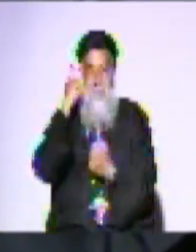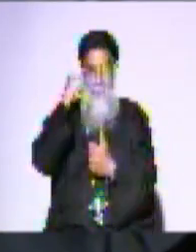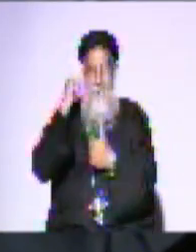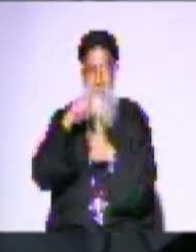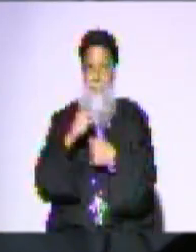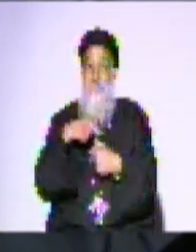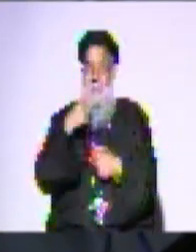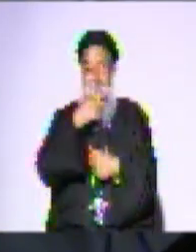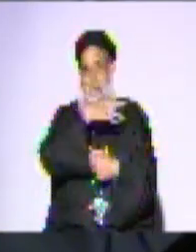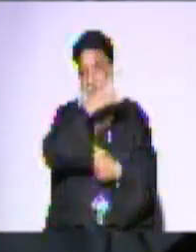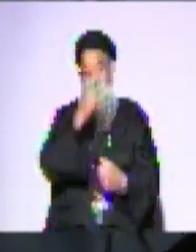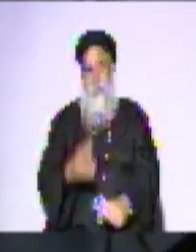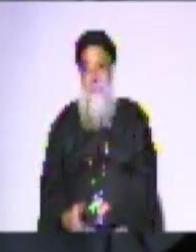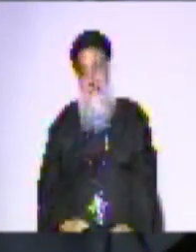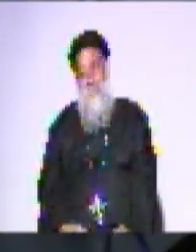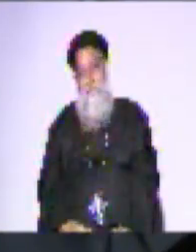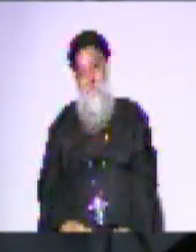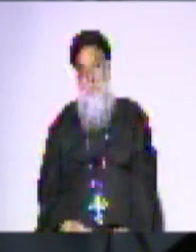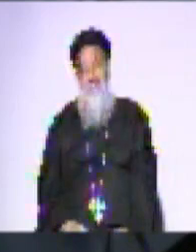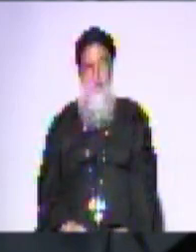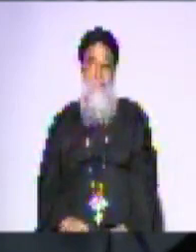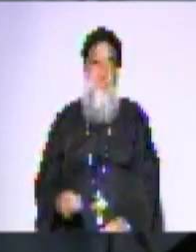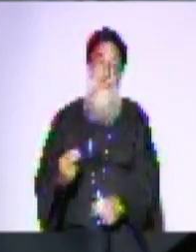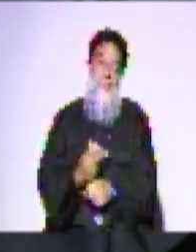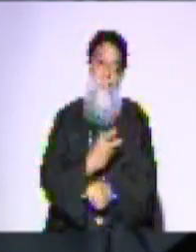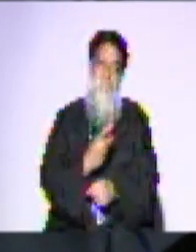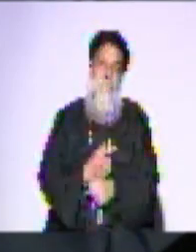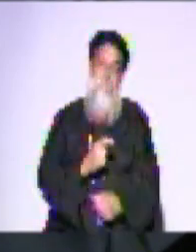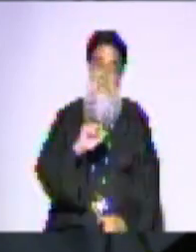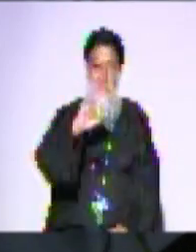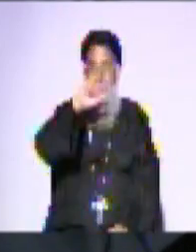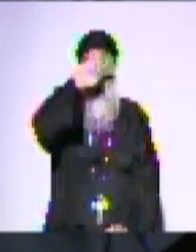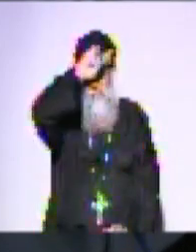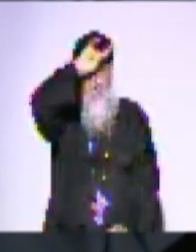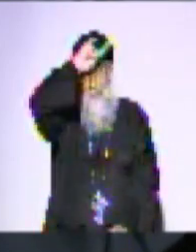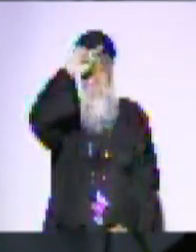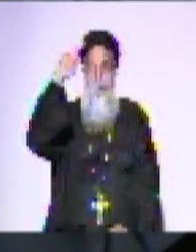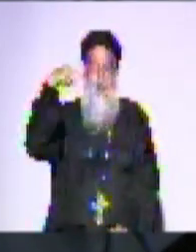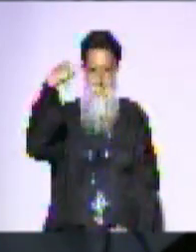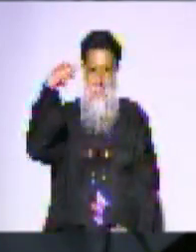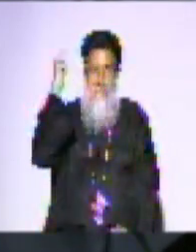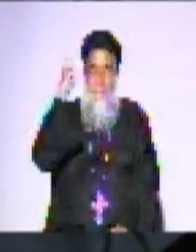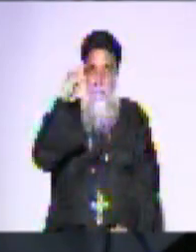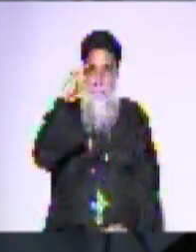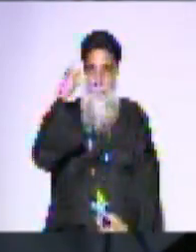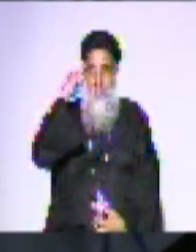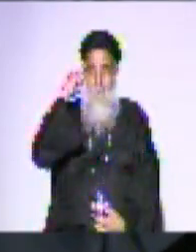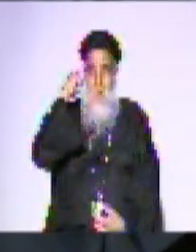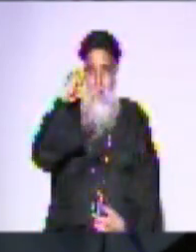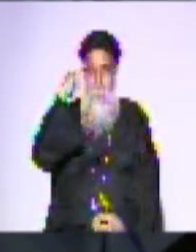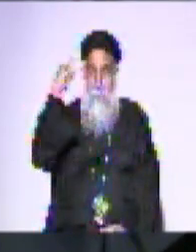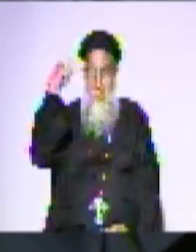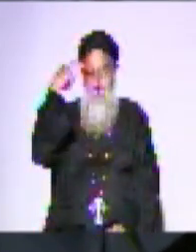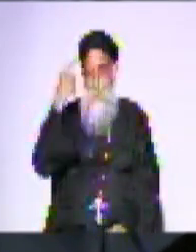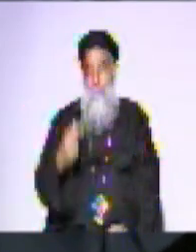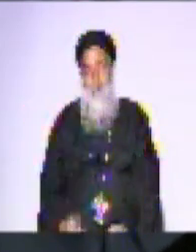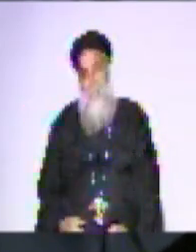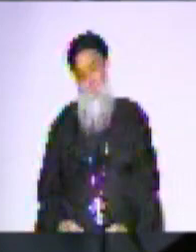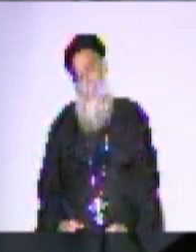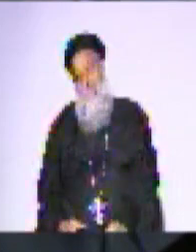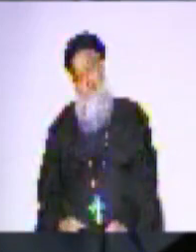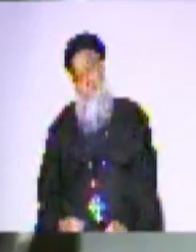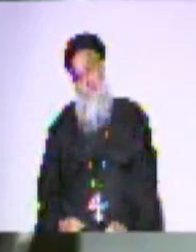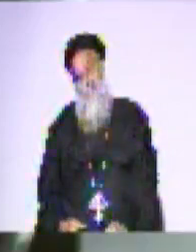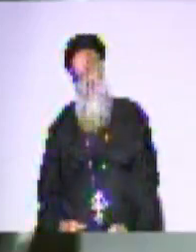تمام. كان سيدنا برضو يعني الخطية بتاعت الشيطان بدأت بالفكر، بدايتها كان فكر.